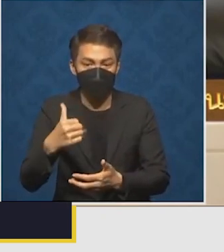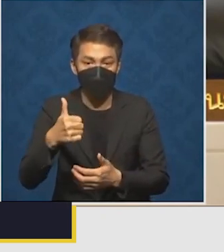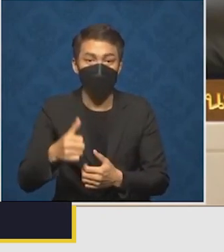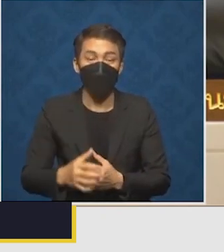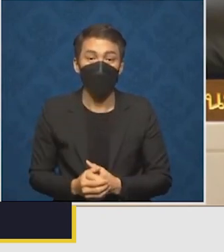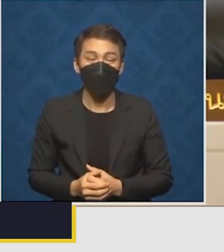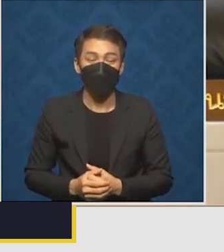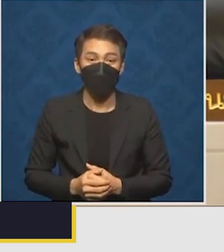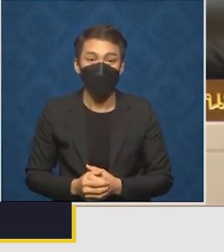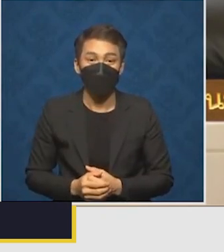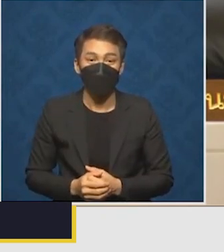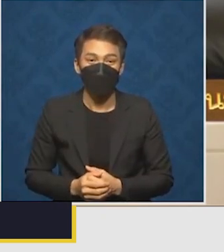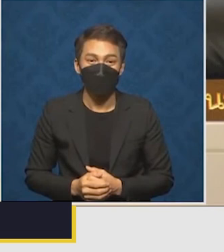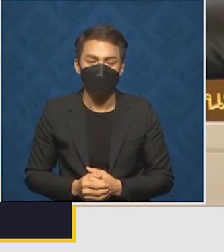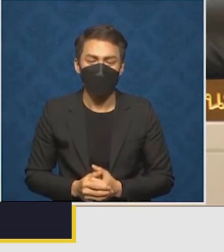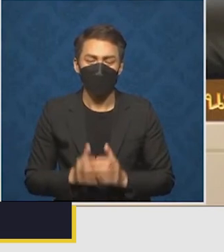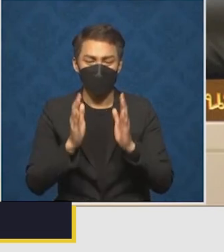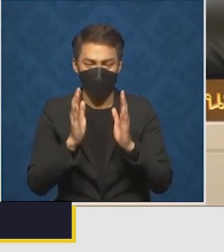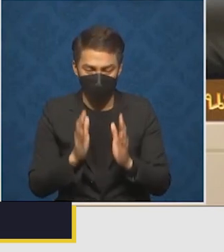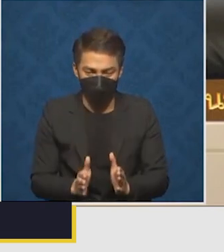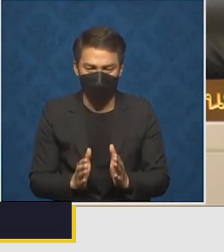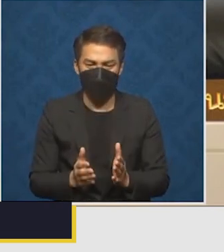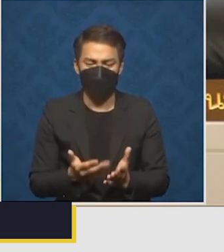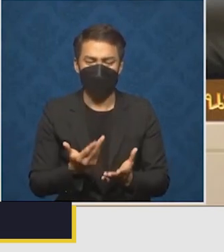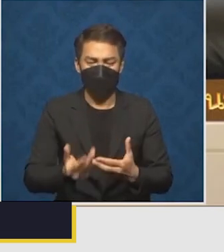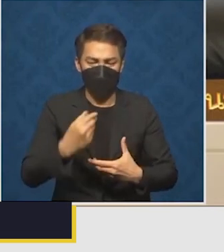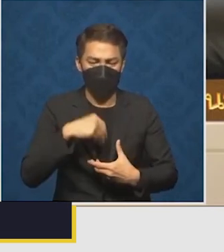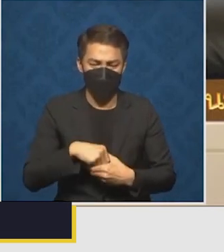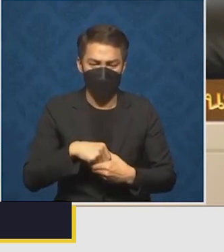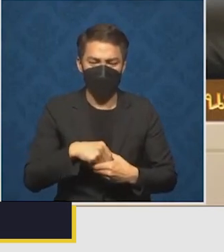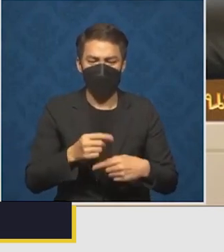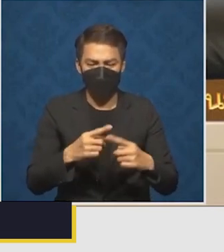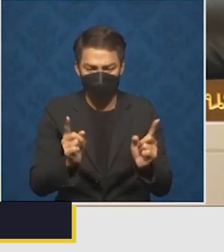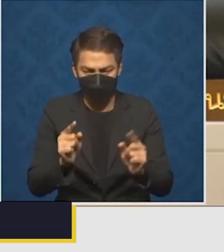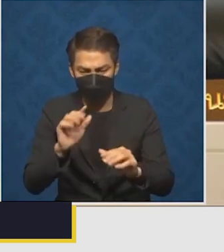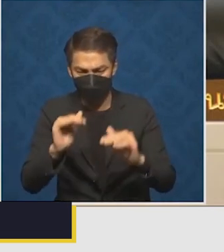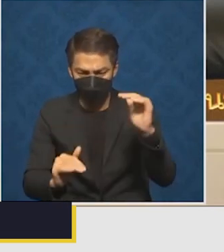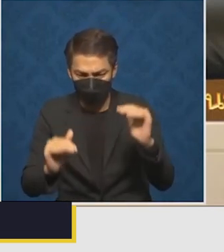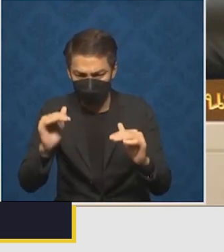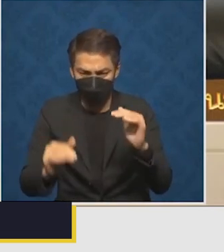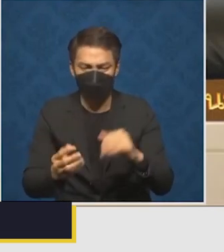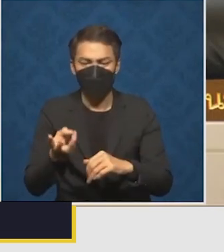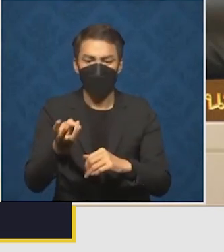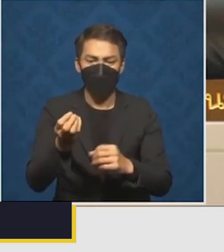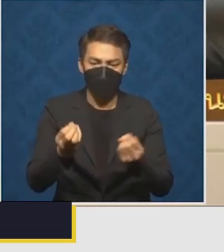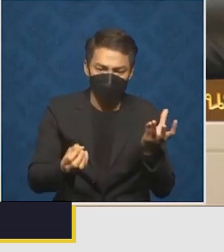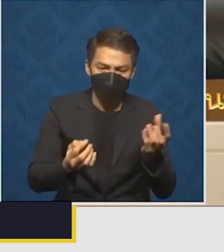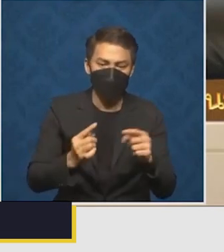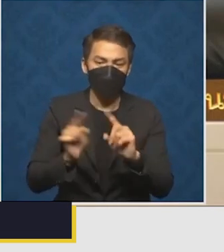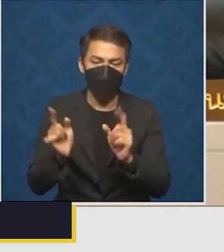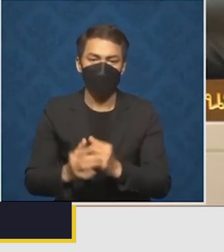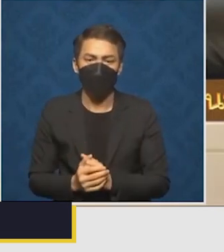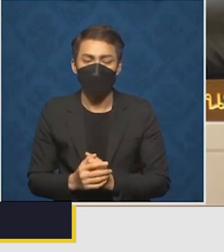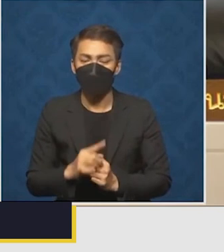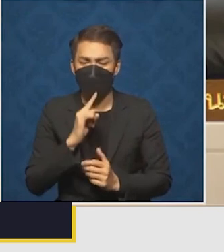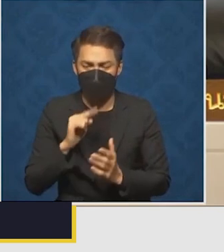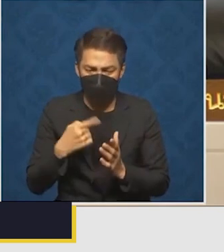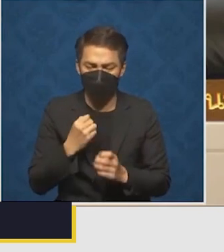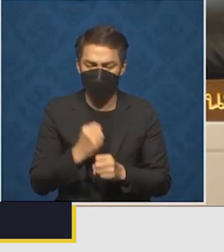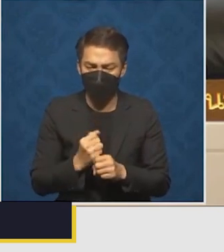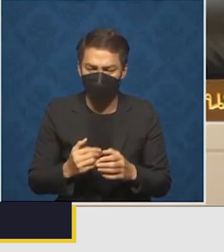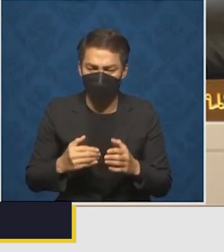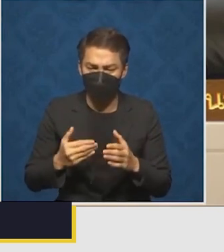อว่าบางทีมันเป็นความจริงแค่ครึ่งเดียวนะยกตัวอย่างเช่นเวลาที่นายกชอบพูดว่าส่งออกดีขึ้นมากอะไรเงี้ยค่ะ